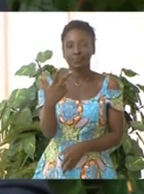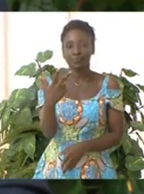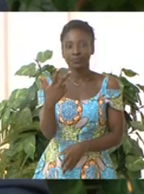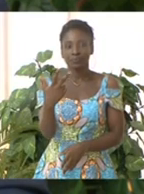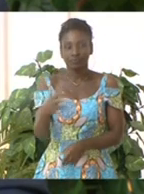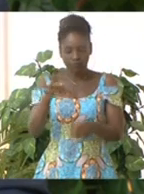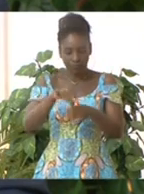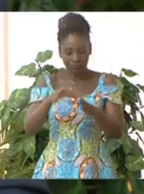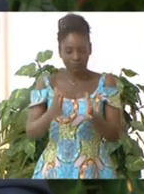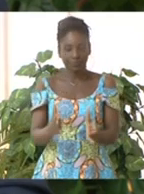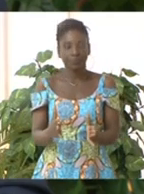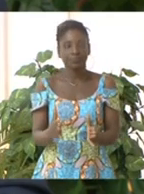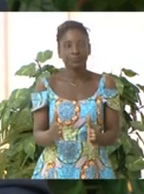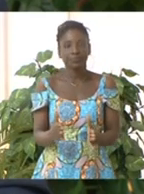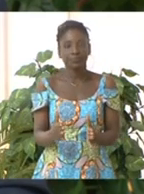votants,